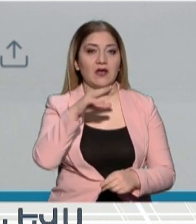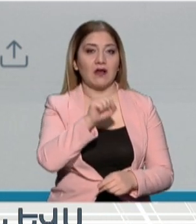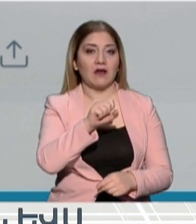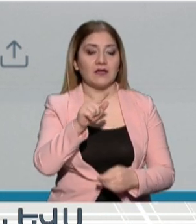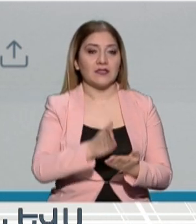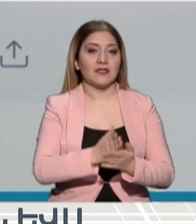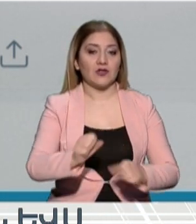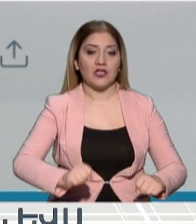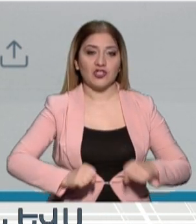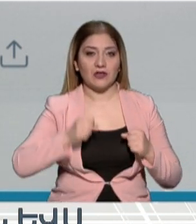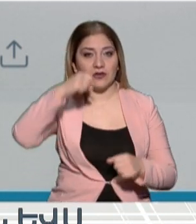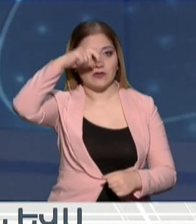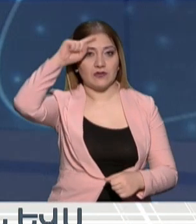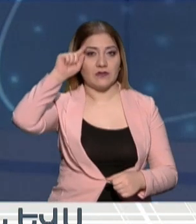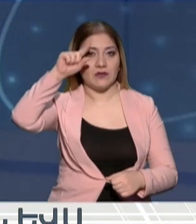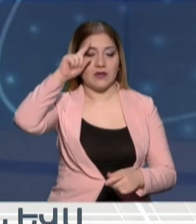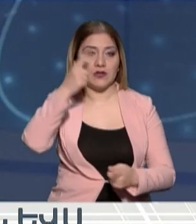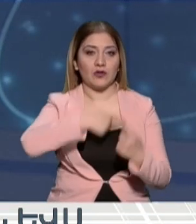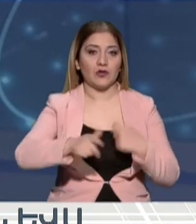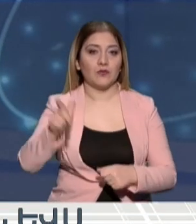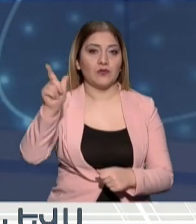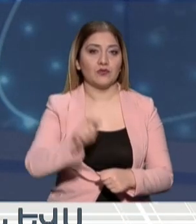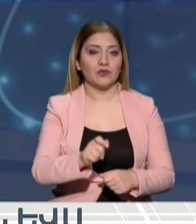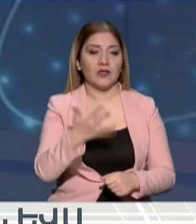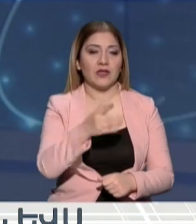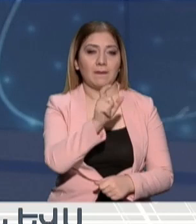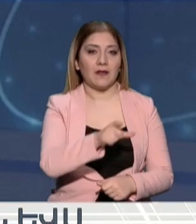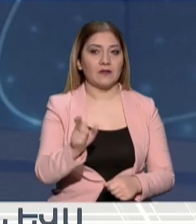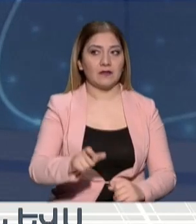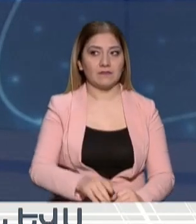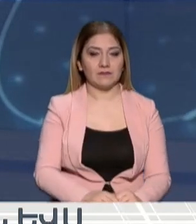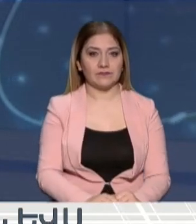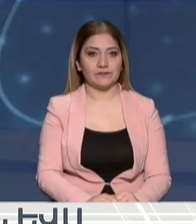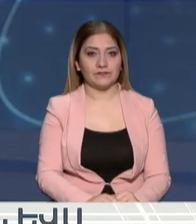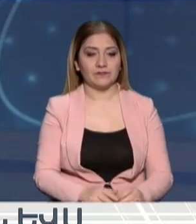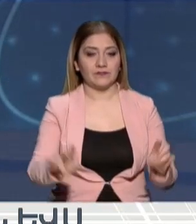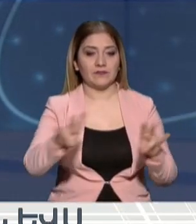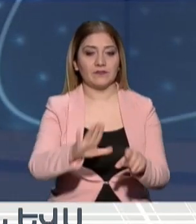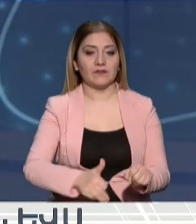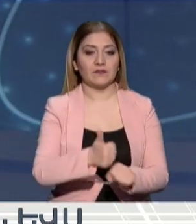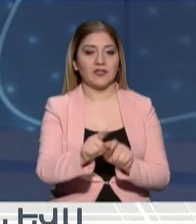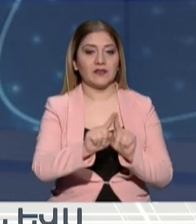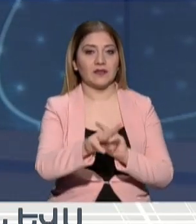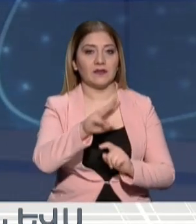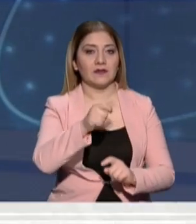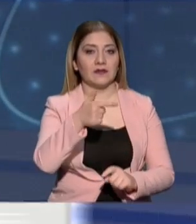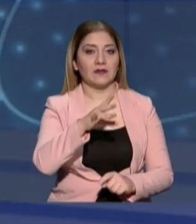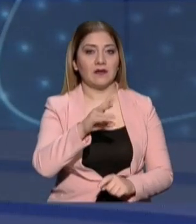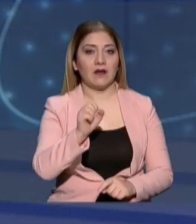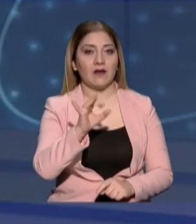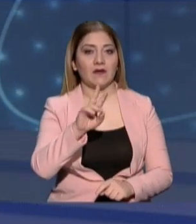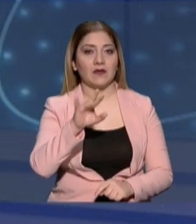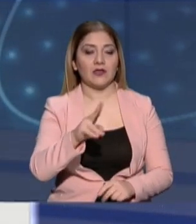անվտանգության ծառայության ջանքերով Ադրբեջանից Հայաստան է վերադարձել 5 գերի։ Փոխվարչապետ Տիգրան Ավինյանը աշխատանքային